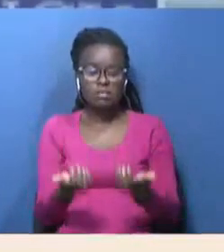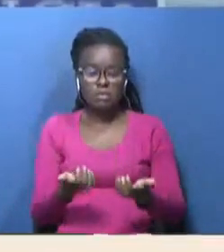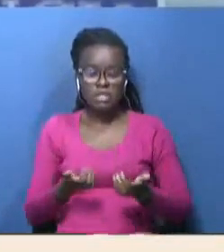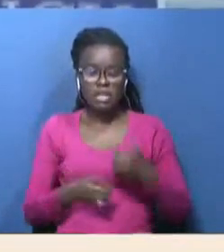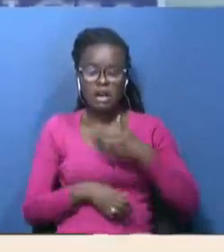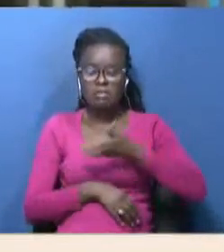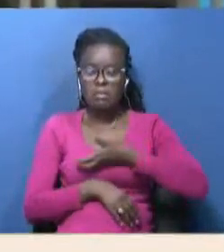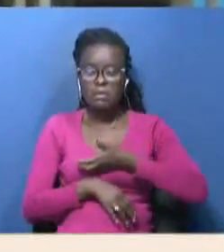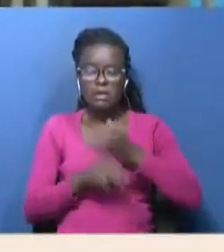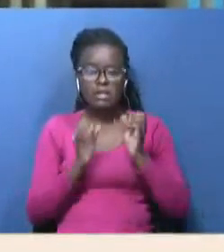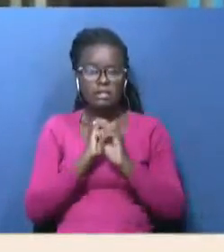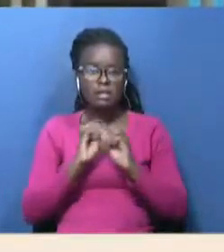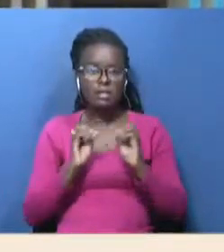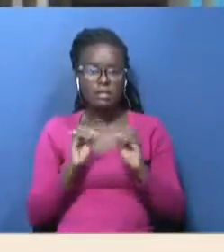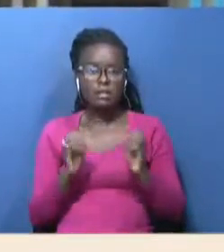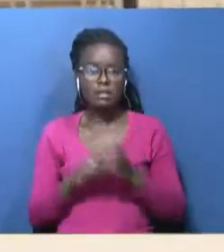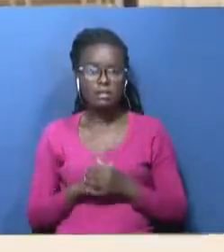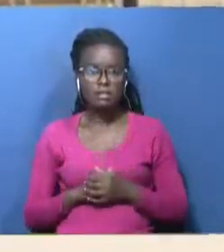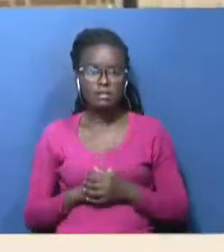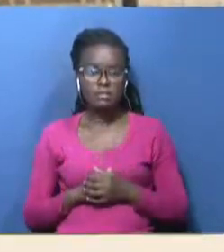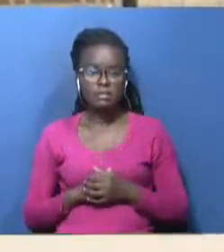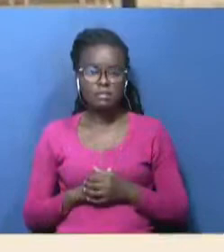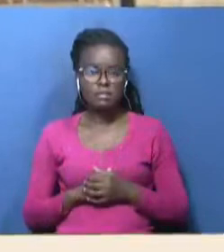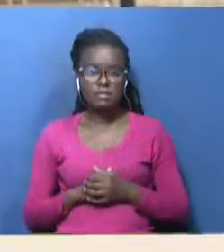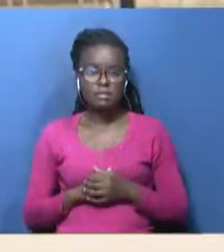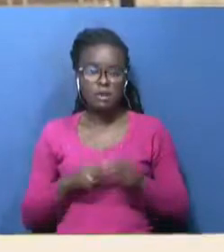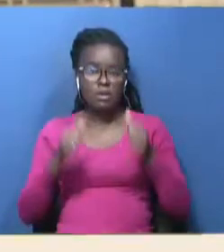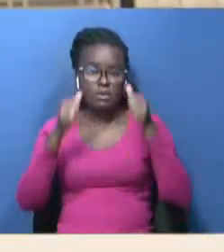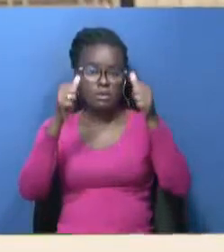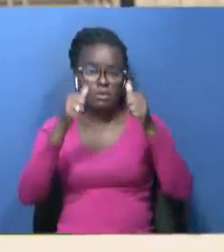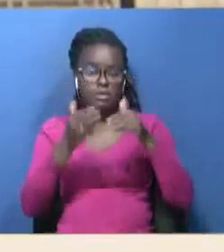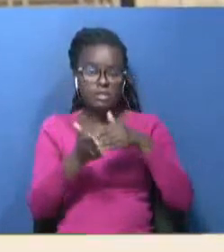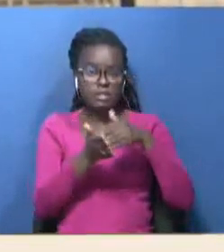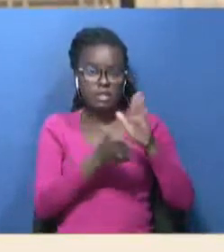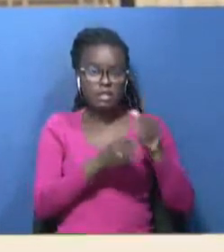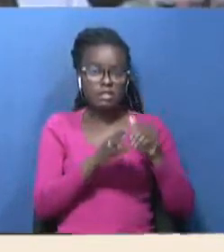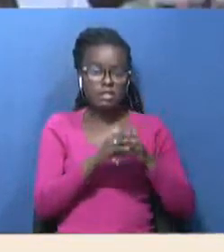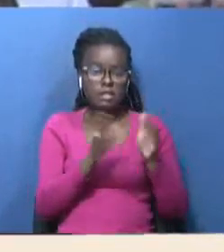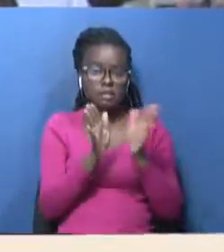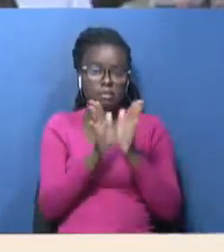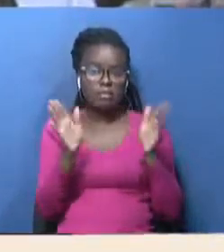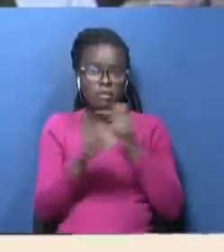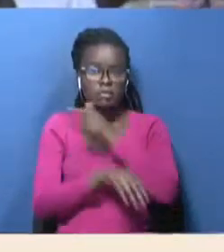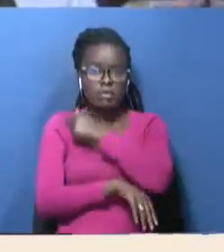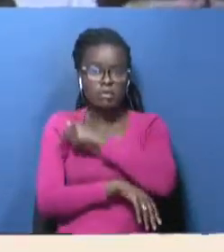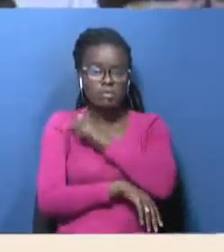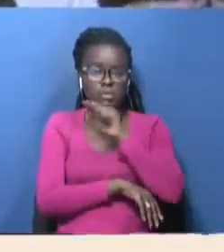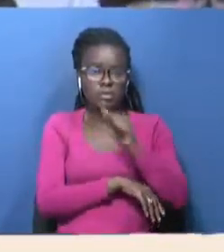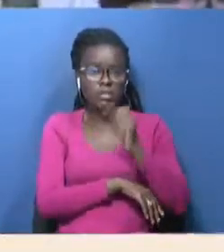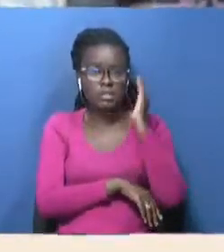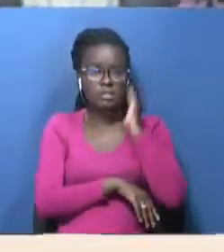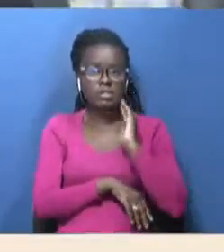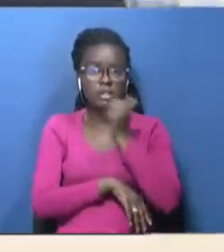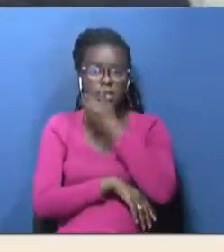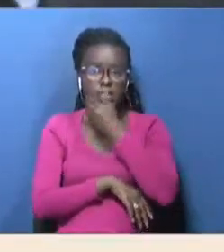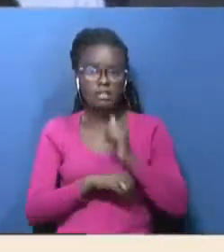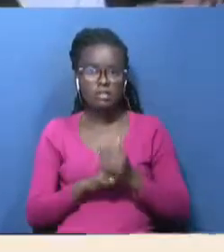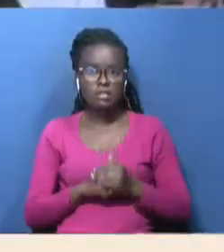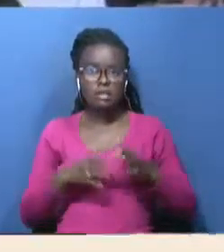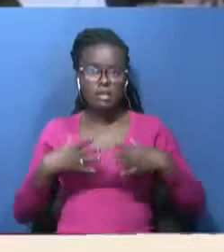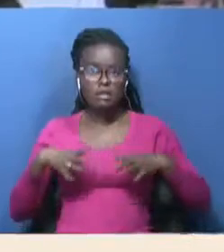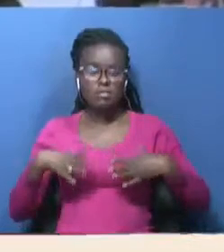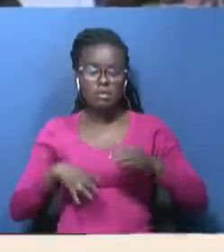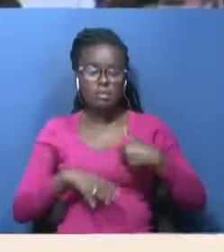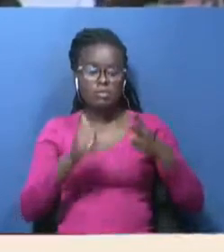na ene. Kuringana na notithi irerekereirio kuri muingi ni thibitari uyu wa Kenyatta, muingi uri na